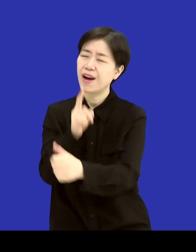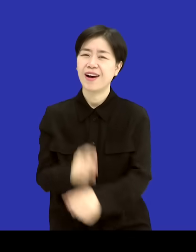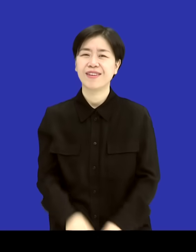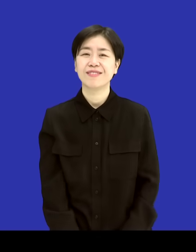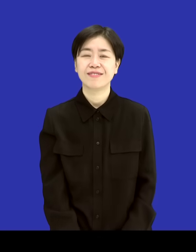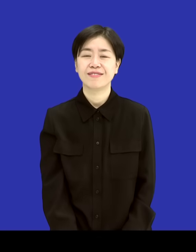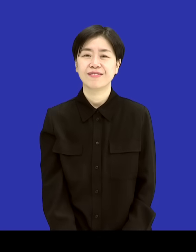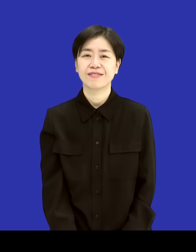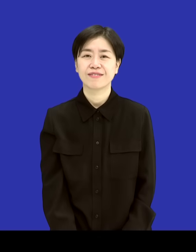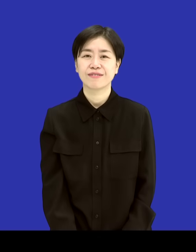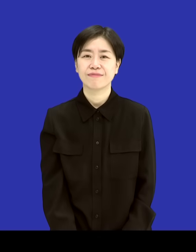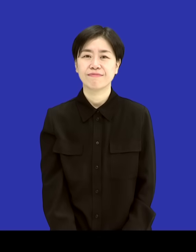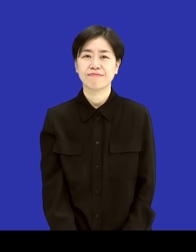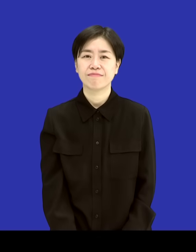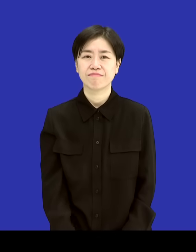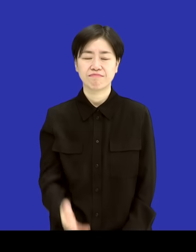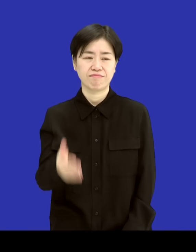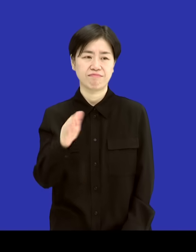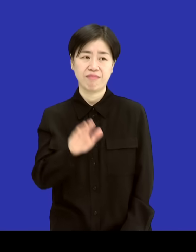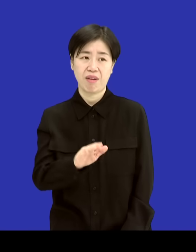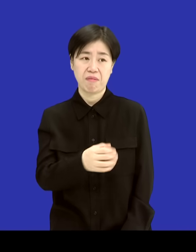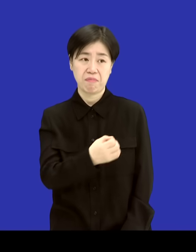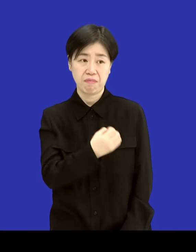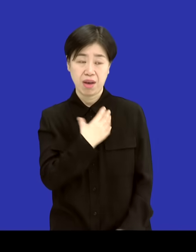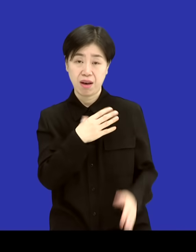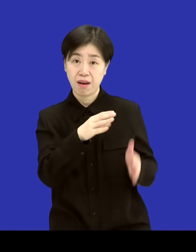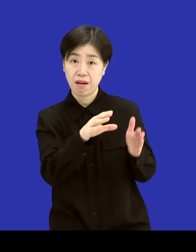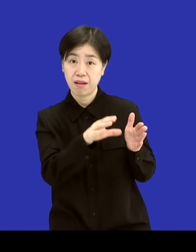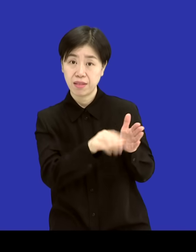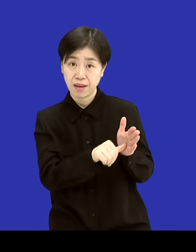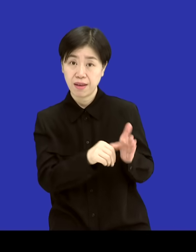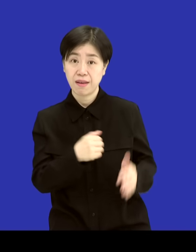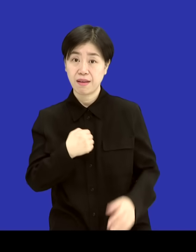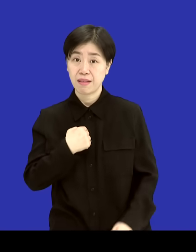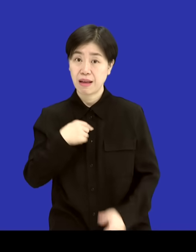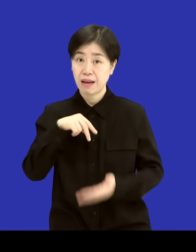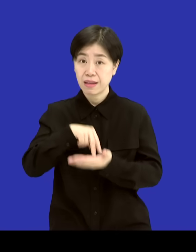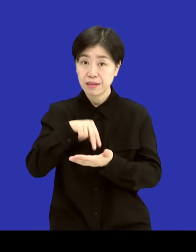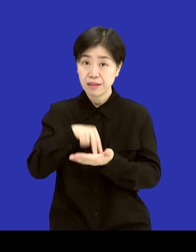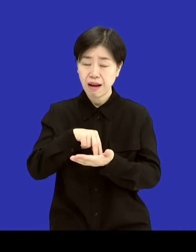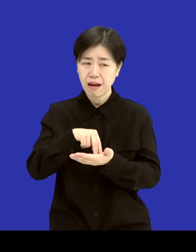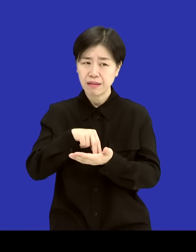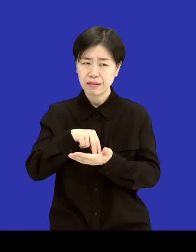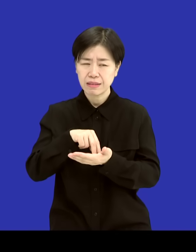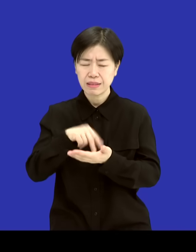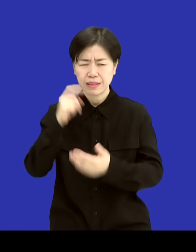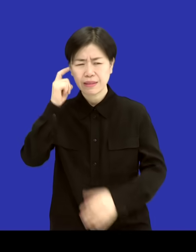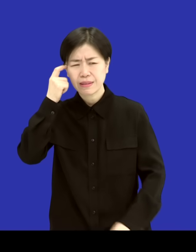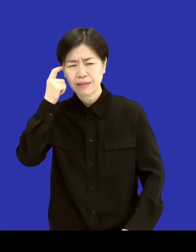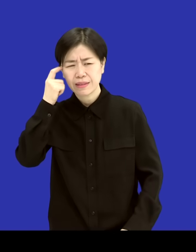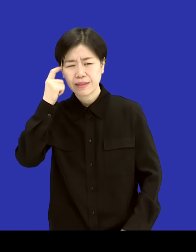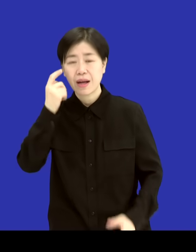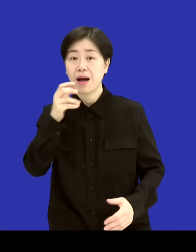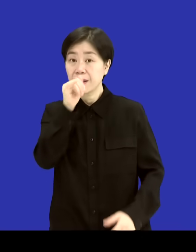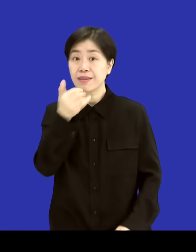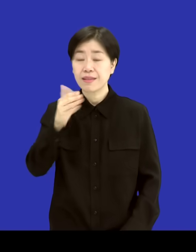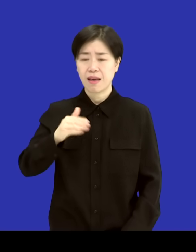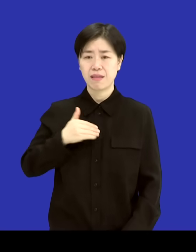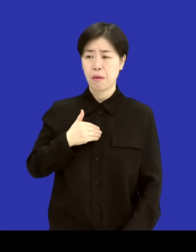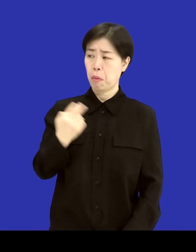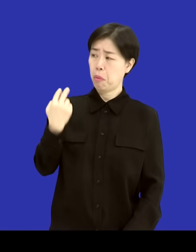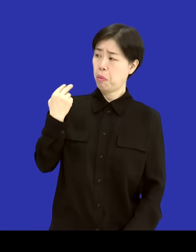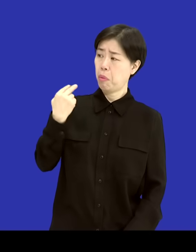말씀을 하시는데, 근데 사실 거기에 어떻게 보면 제가 많은 생각을 하면서도, 근데 제